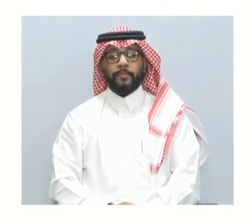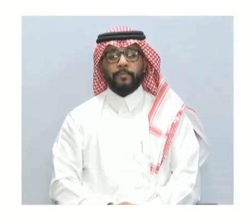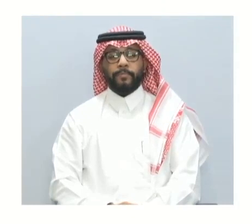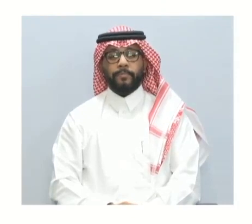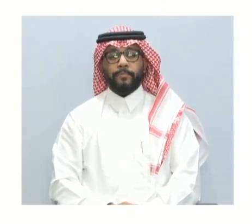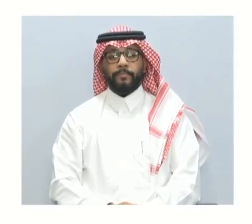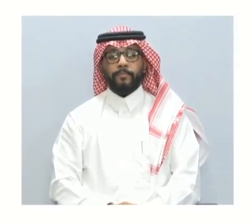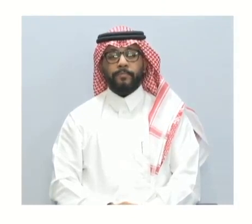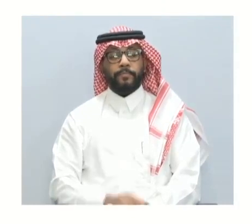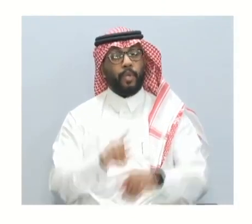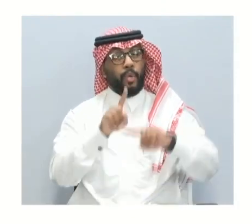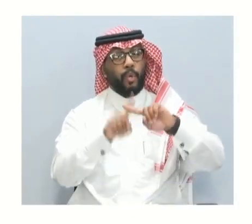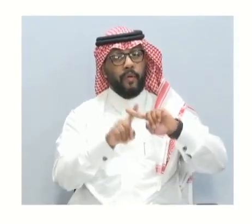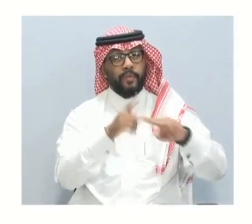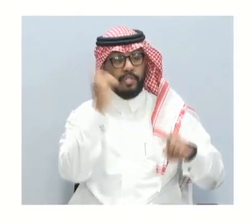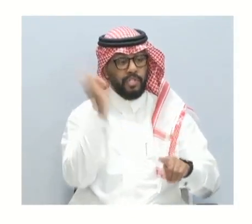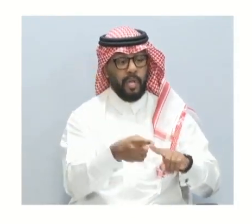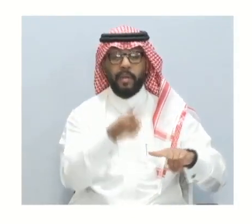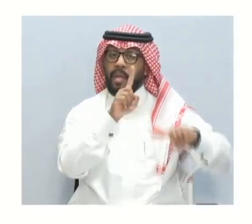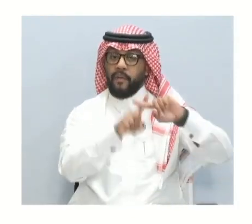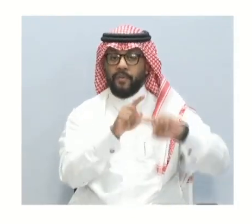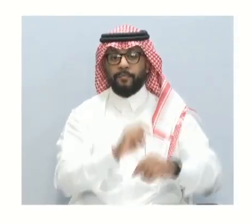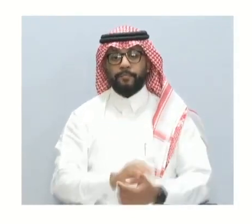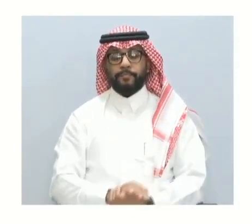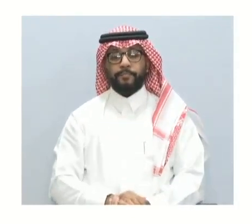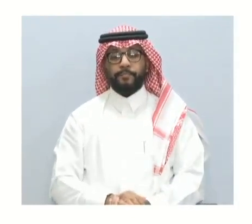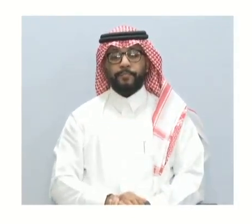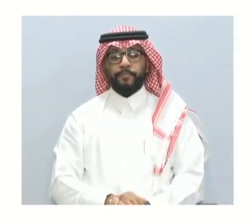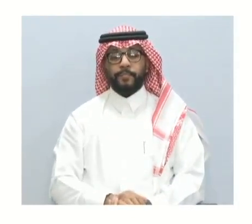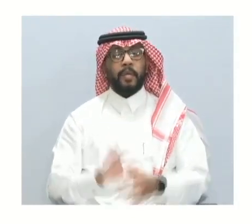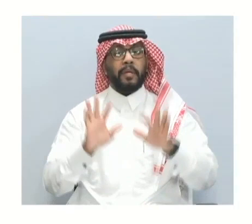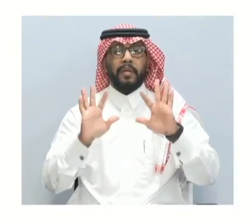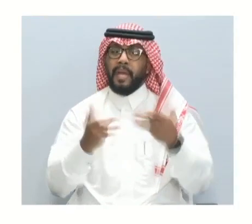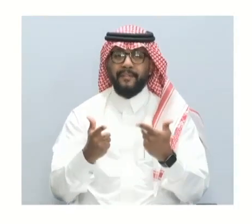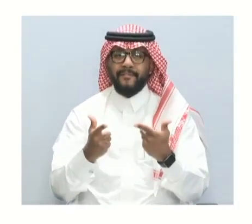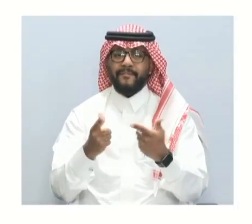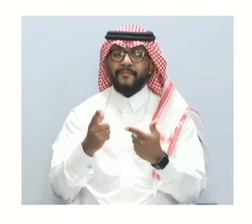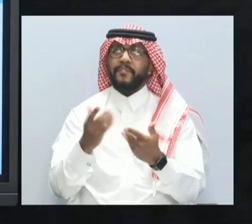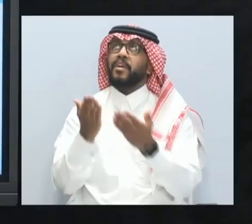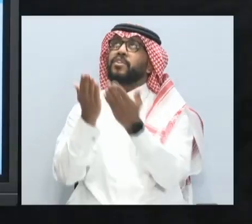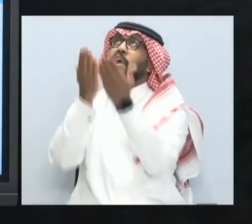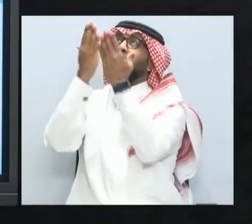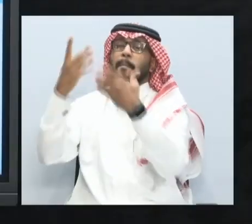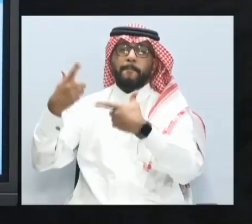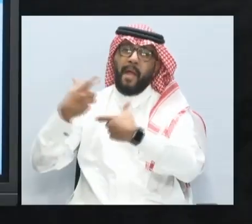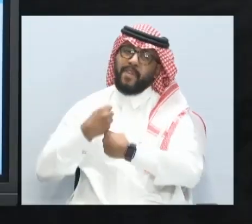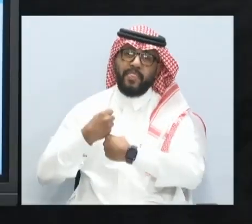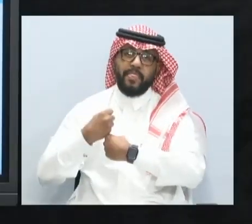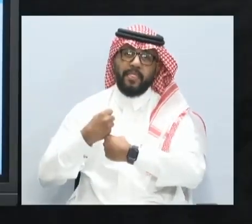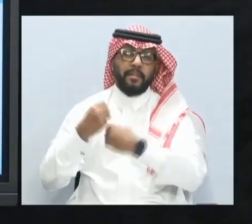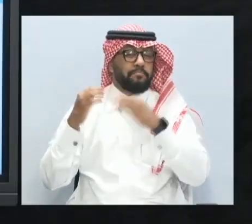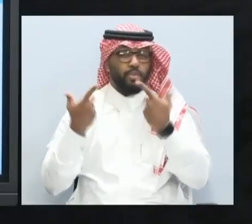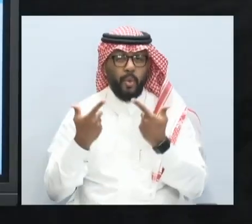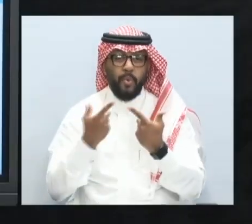وانه كفر نسال الله السلامه والعافيه سبل الوقايه من السحر بعد عرفنا عظمه هذا السحر وانه